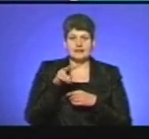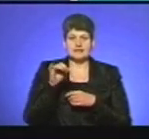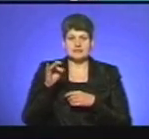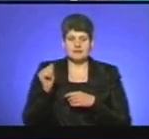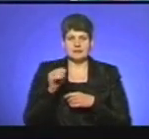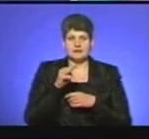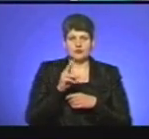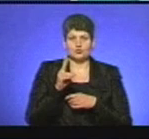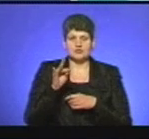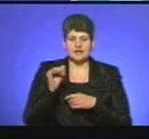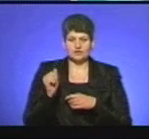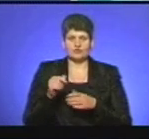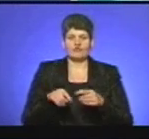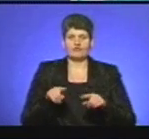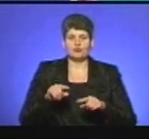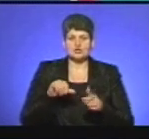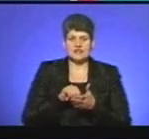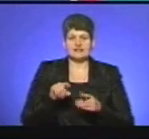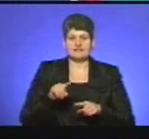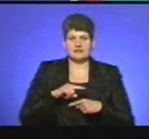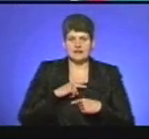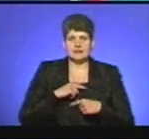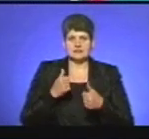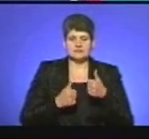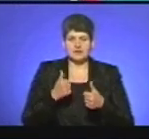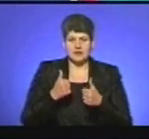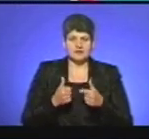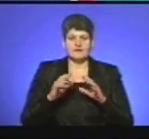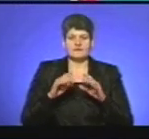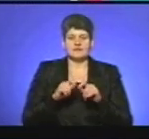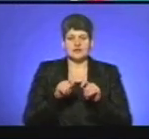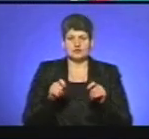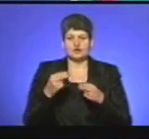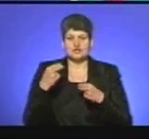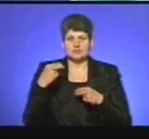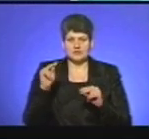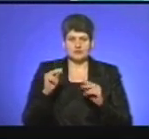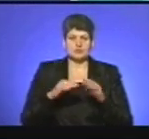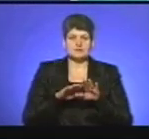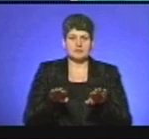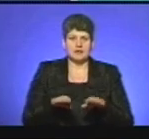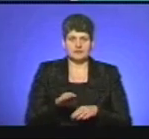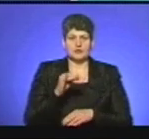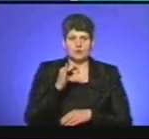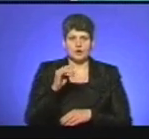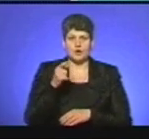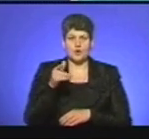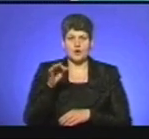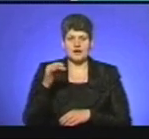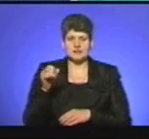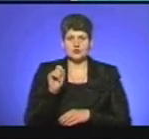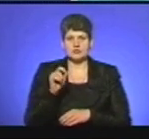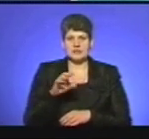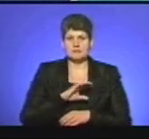Кучеренко, учасників фінальних змагань другого відкритого міського чемпіонату з плавання пам'яті воїна АТО Юрія Горайського. Золоті медалі